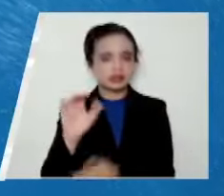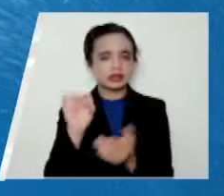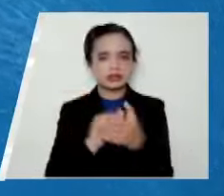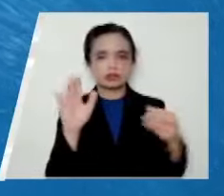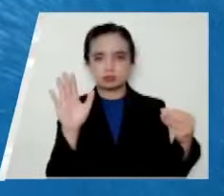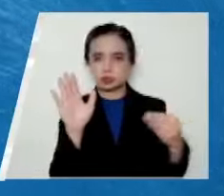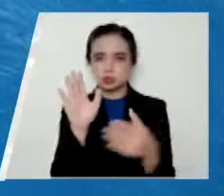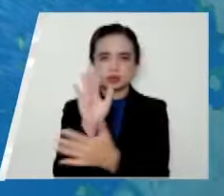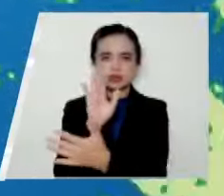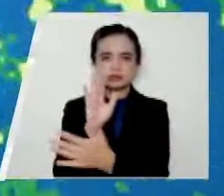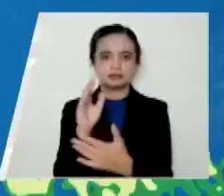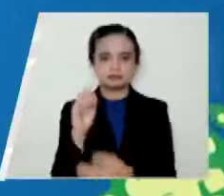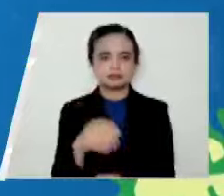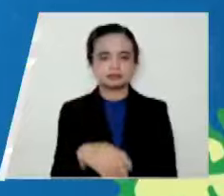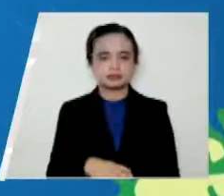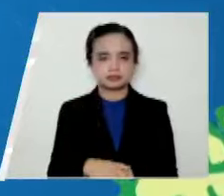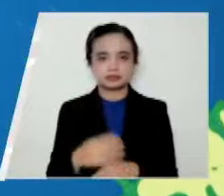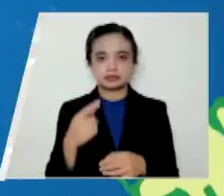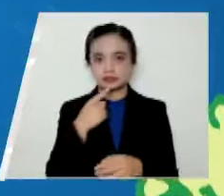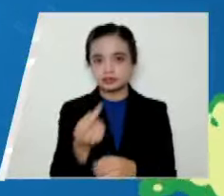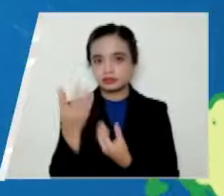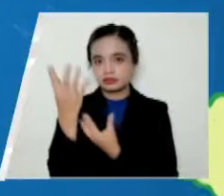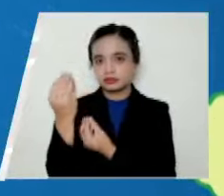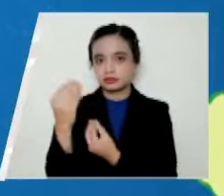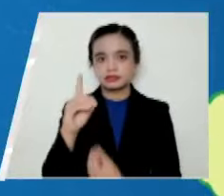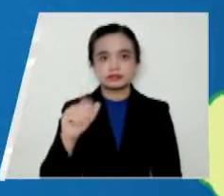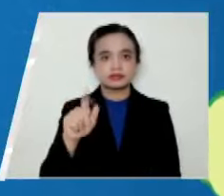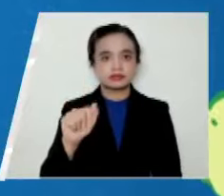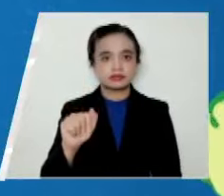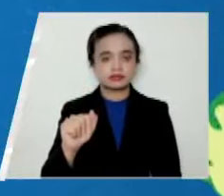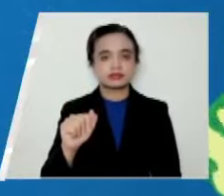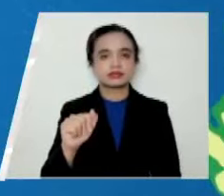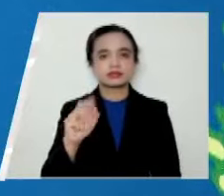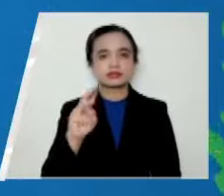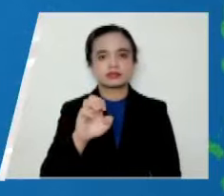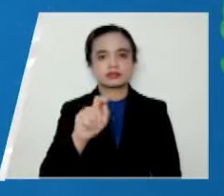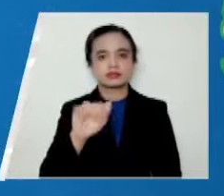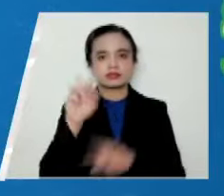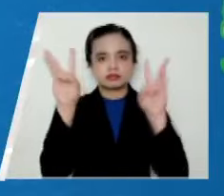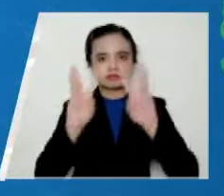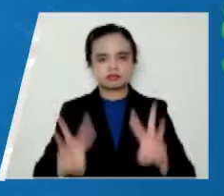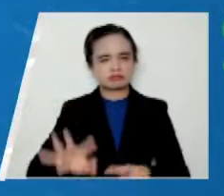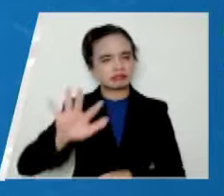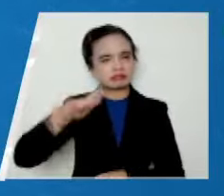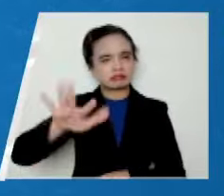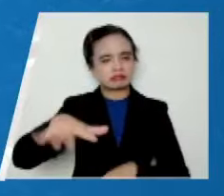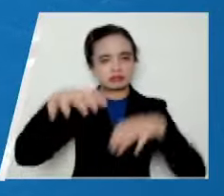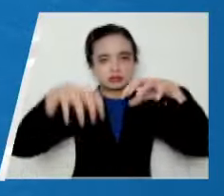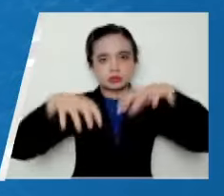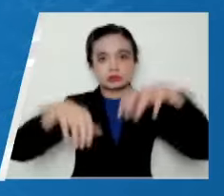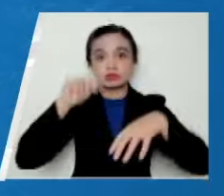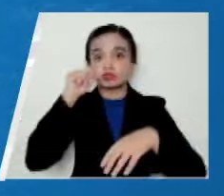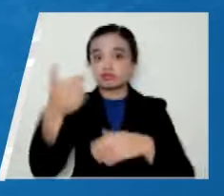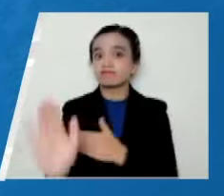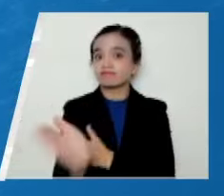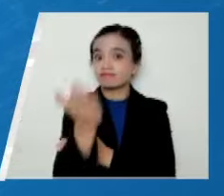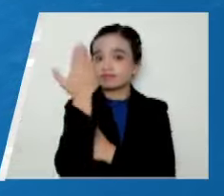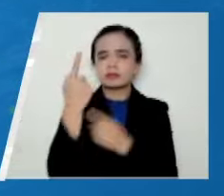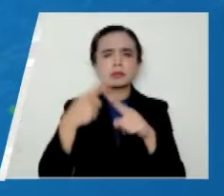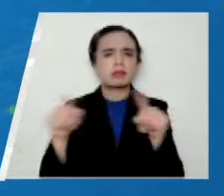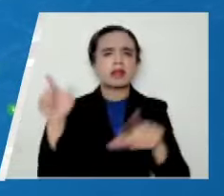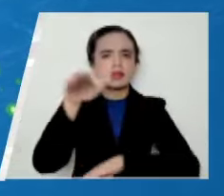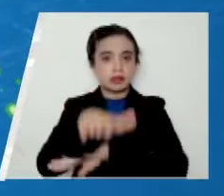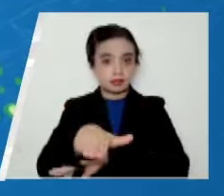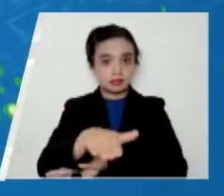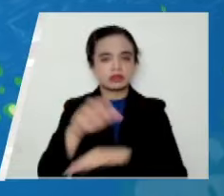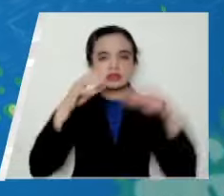ng bansa. Base naman sa datos ng Metro Weather, mababa ang tsansa ng ulan sa Luzon bukas ng umaga. Pero pagsapit ng hapon ay asahan na ang